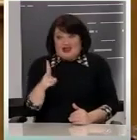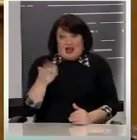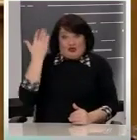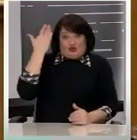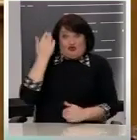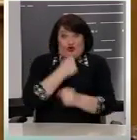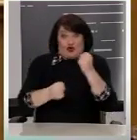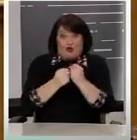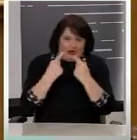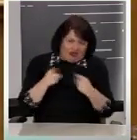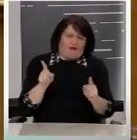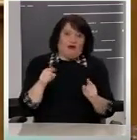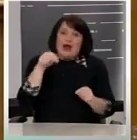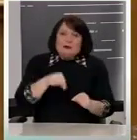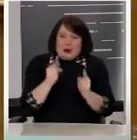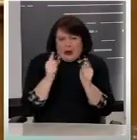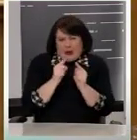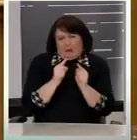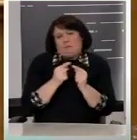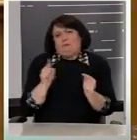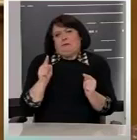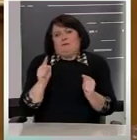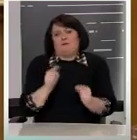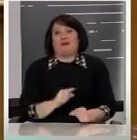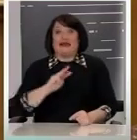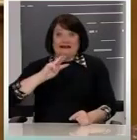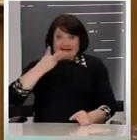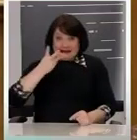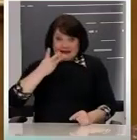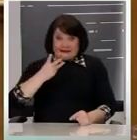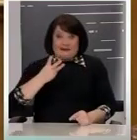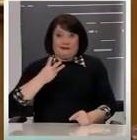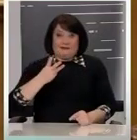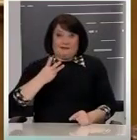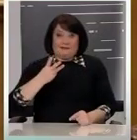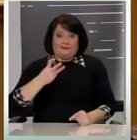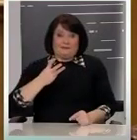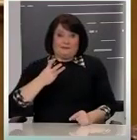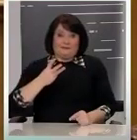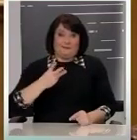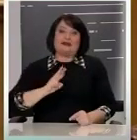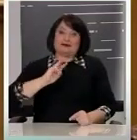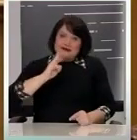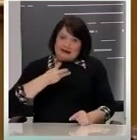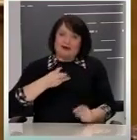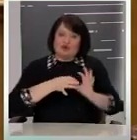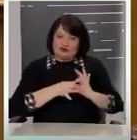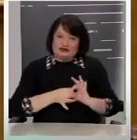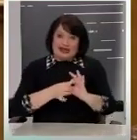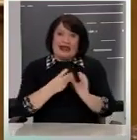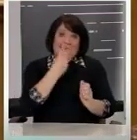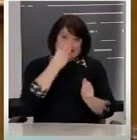και πολύ μεγάλη κιόλας. Άρα τώρα έχουμε τρίτη συνεχόμενη τρίτο συνεχόμενο